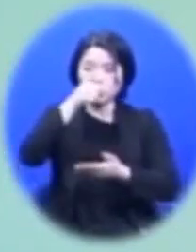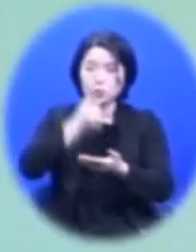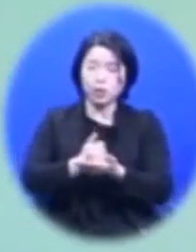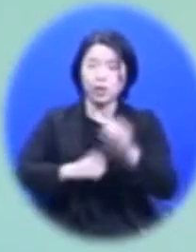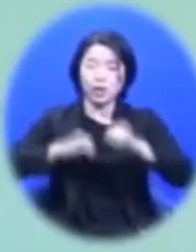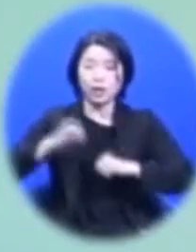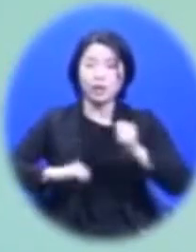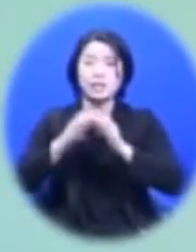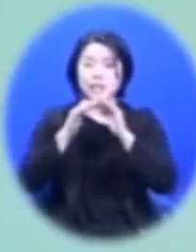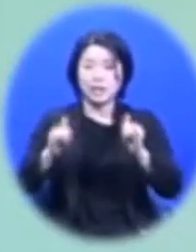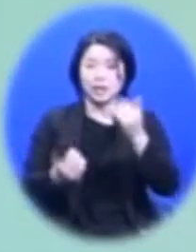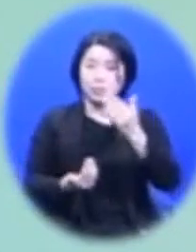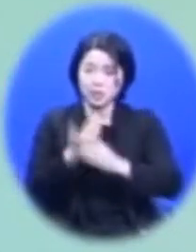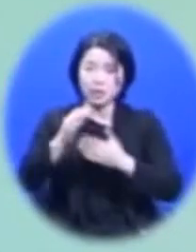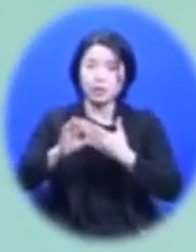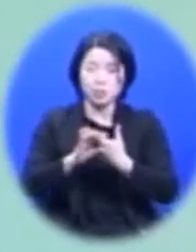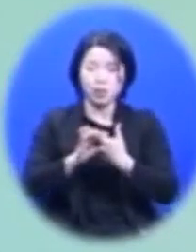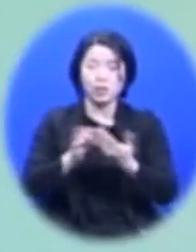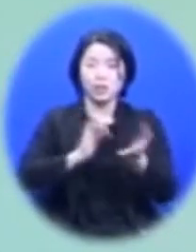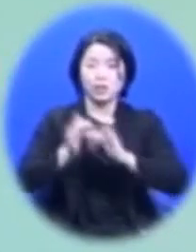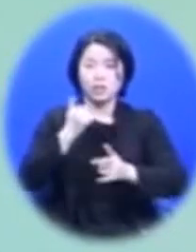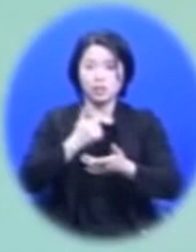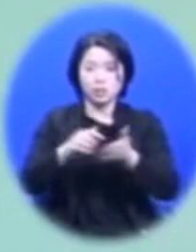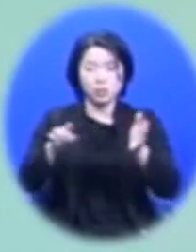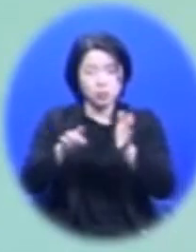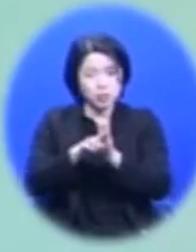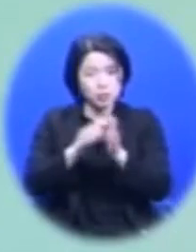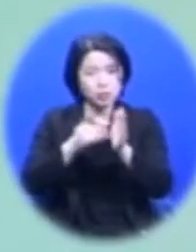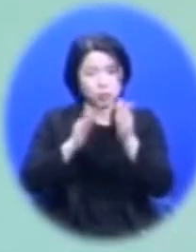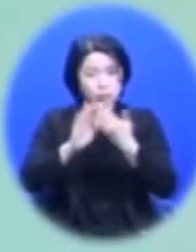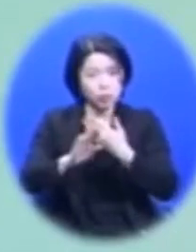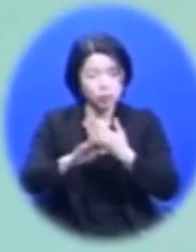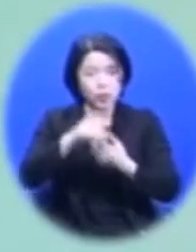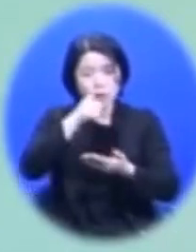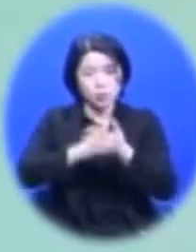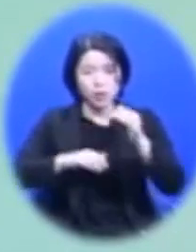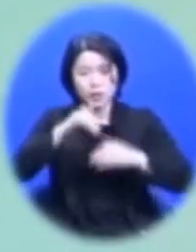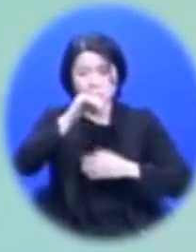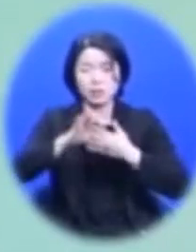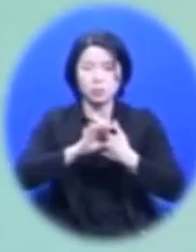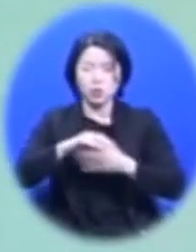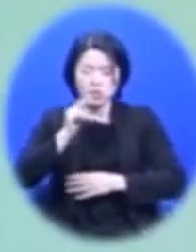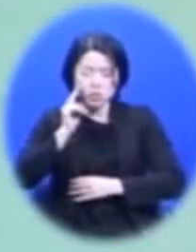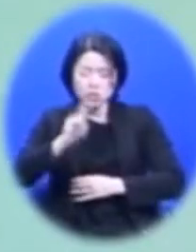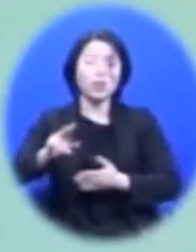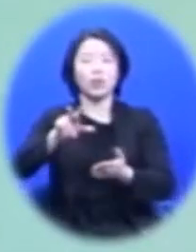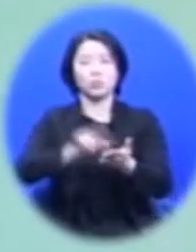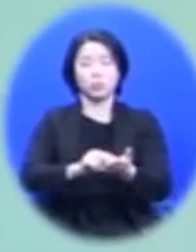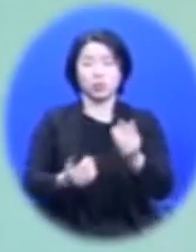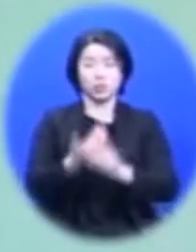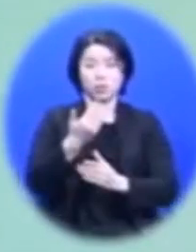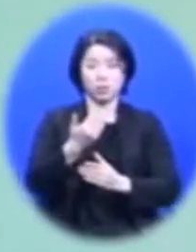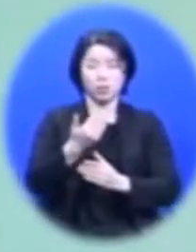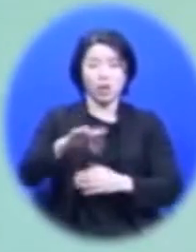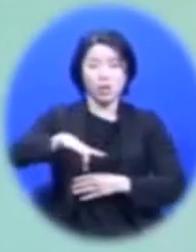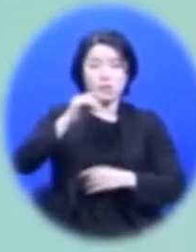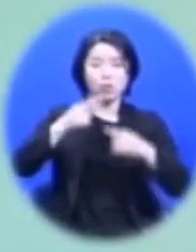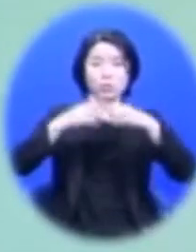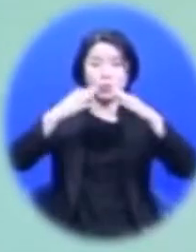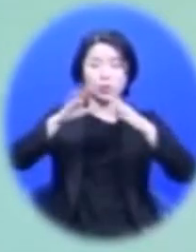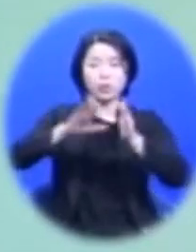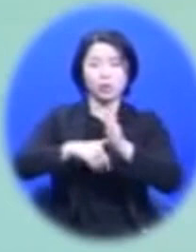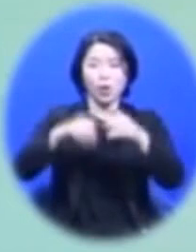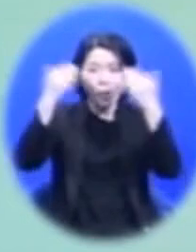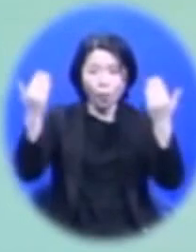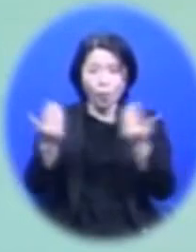사람이 생기면, 예수를 믿었는데 또 죄를 지으면 심각한 문제가 생기고, 초대교회에는 온